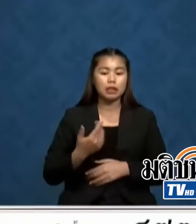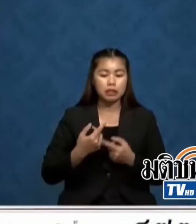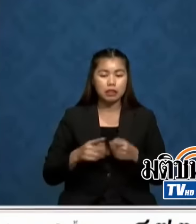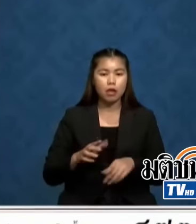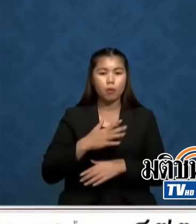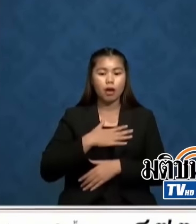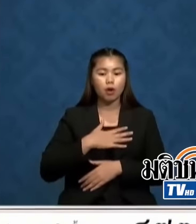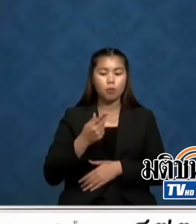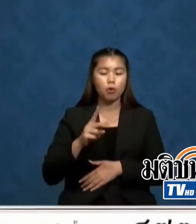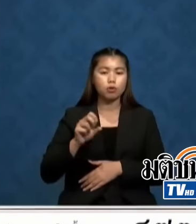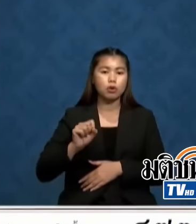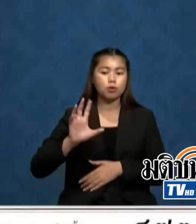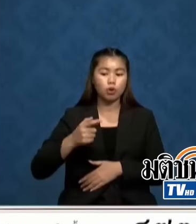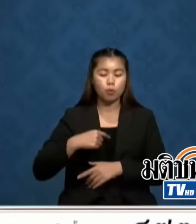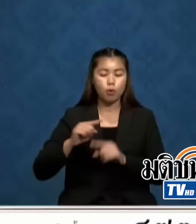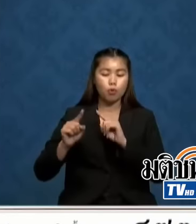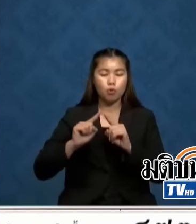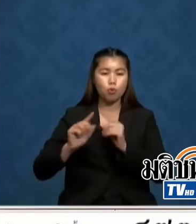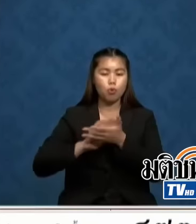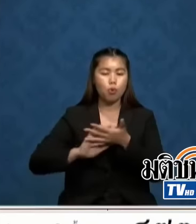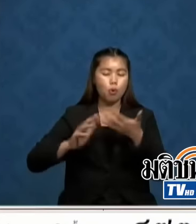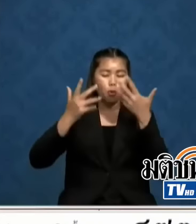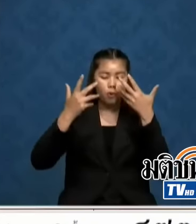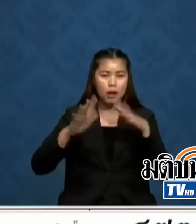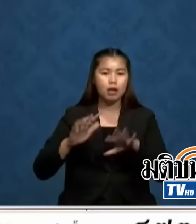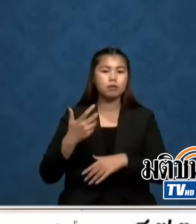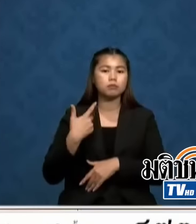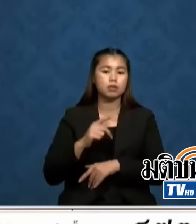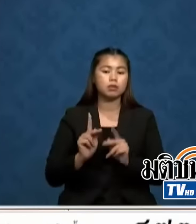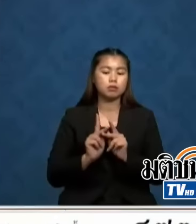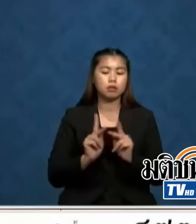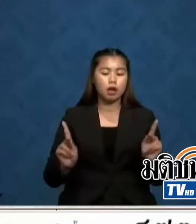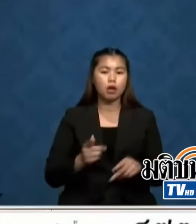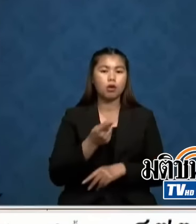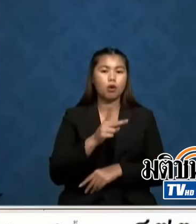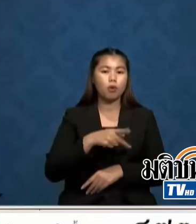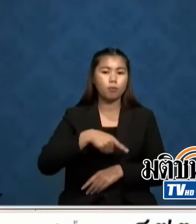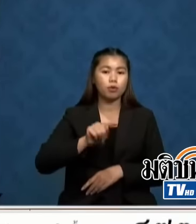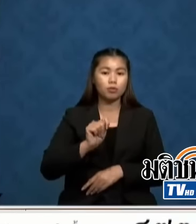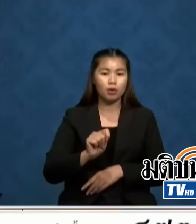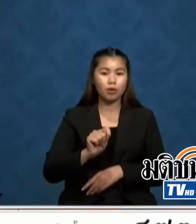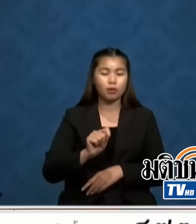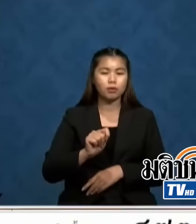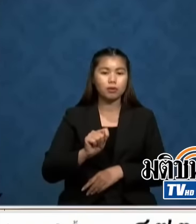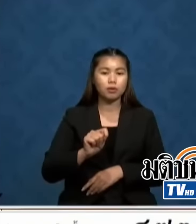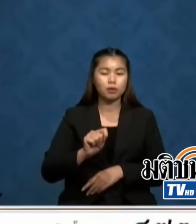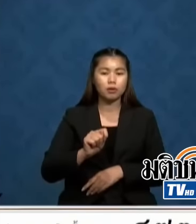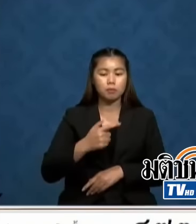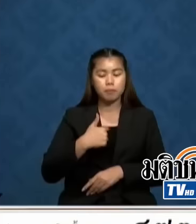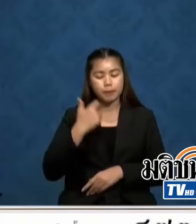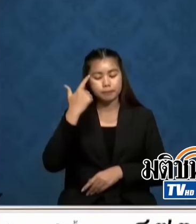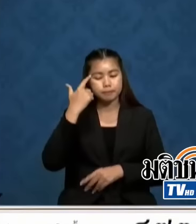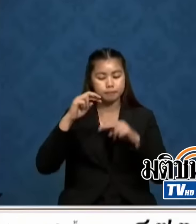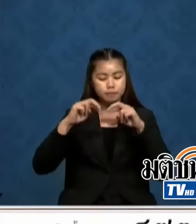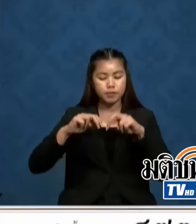คสชในขณะนั้นพอปฏิวัติกลับไปออกคำสั่งมีคณะกรรมการคปตมาพิจารณา